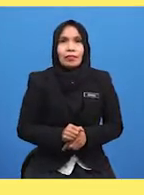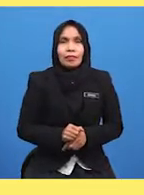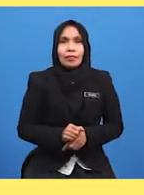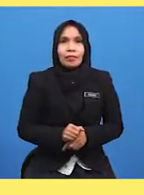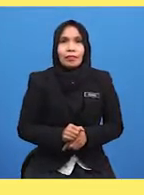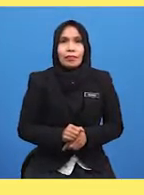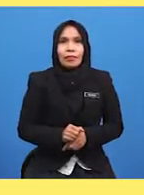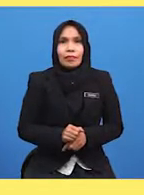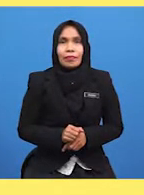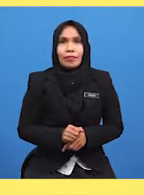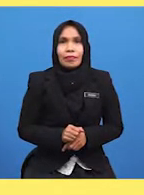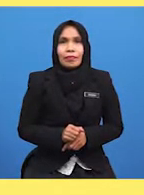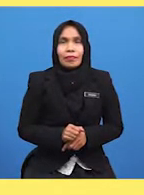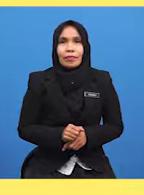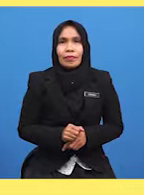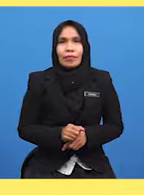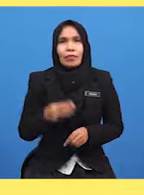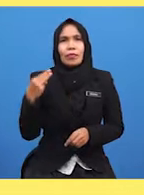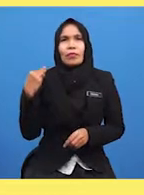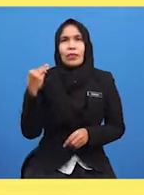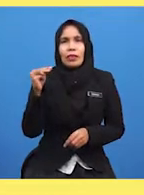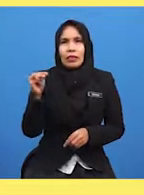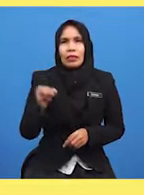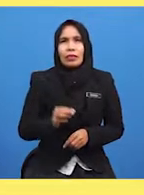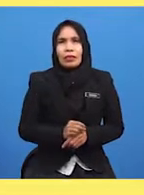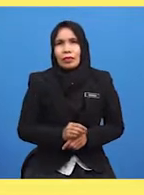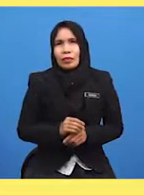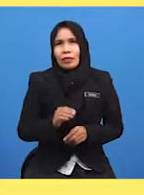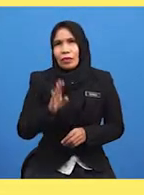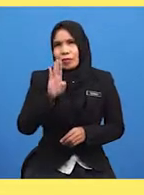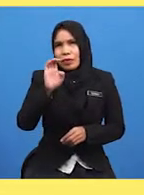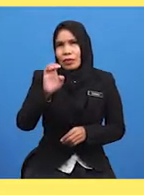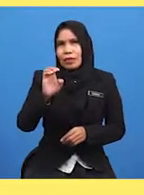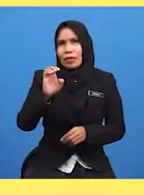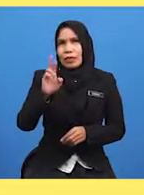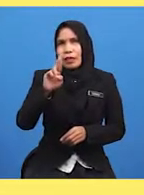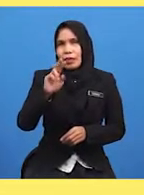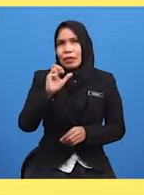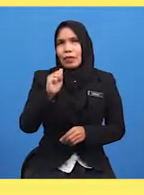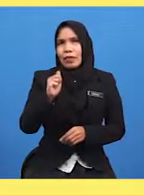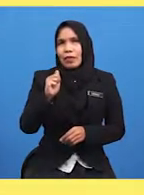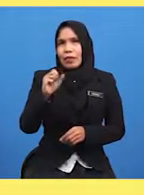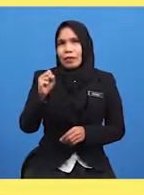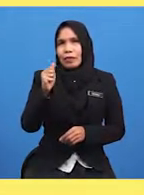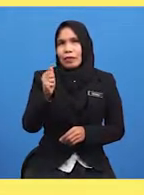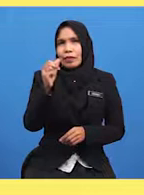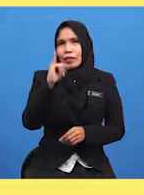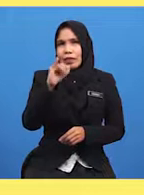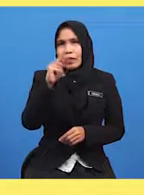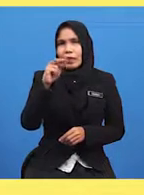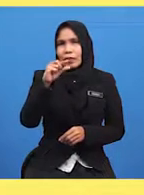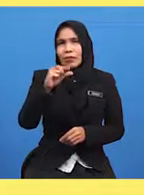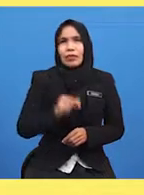linci mereka saling bersaing untuk mengawal pungutan Cukai di sungai Linggi jatuh clan-nya